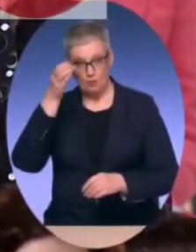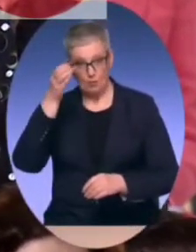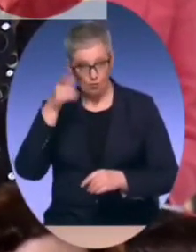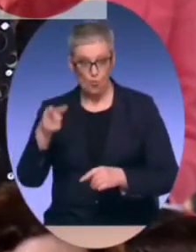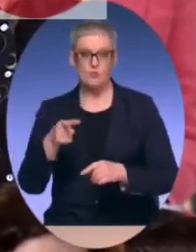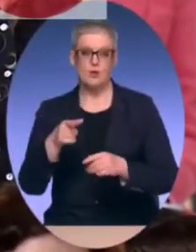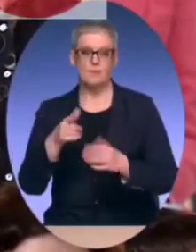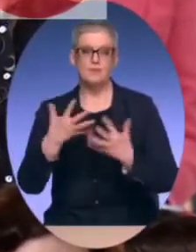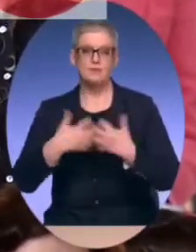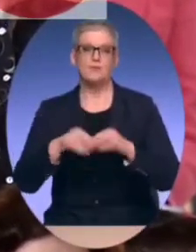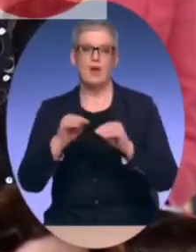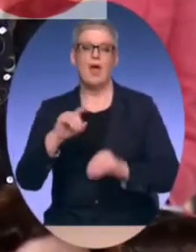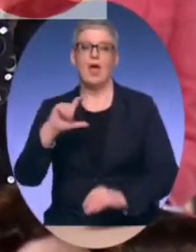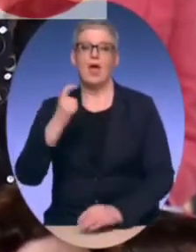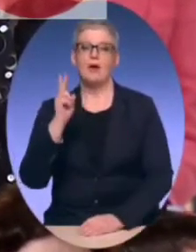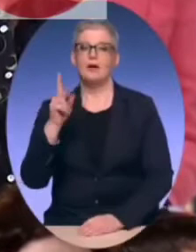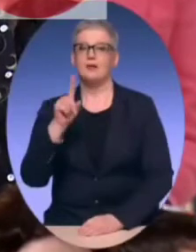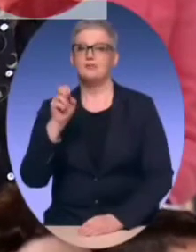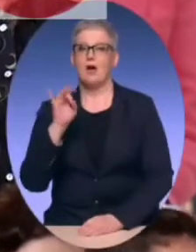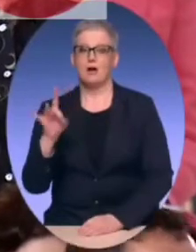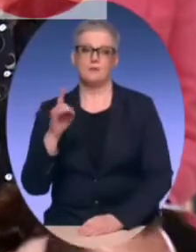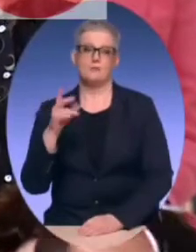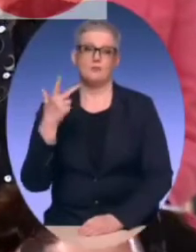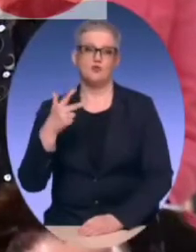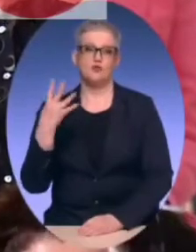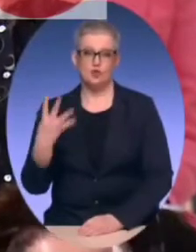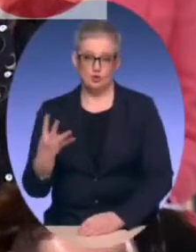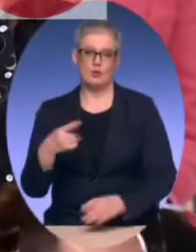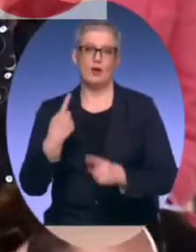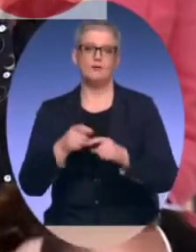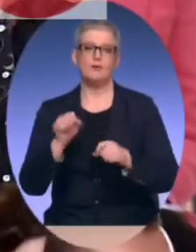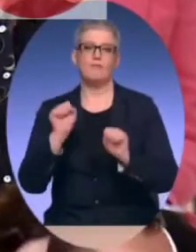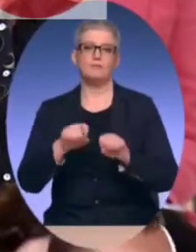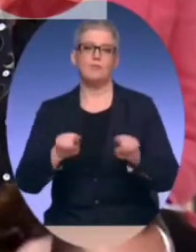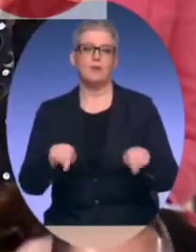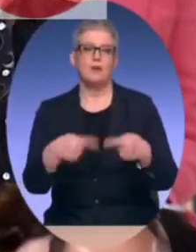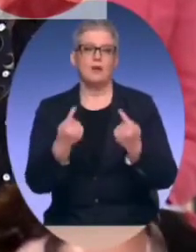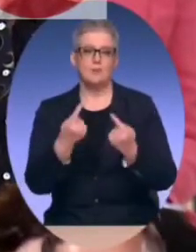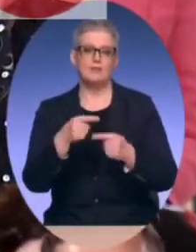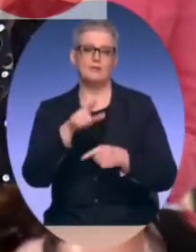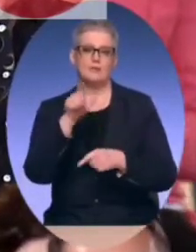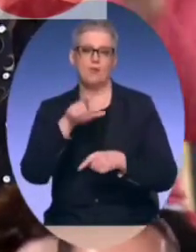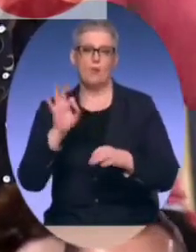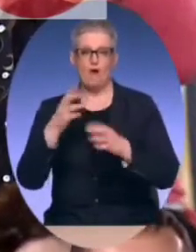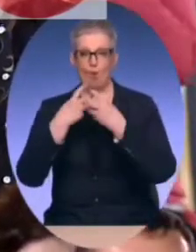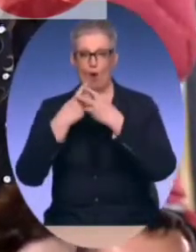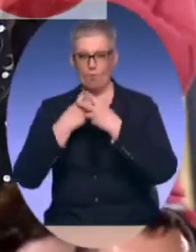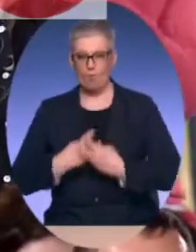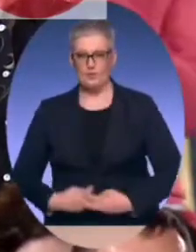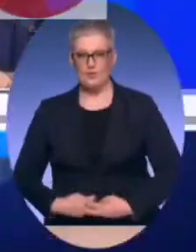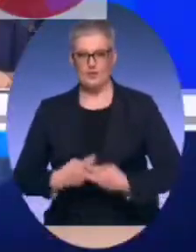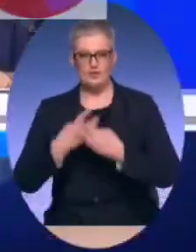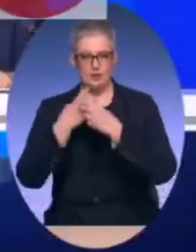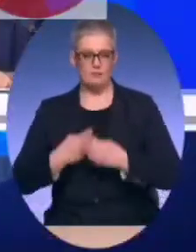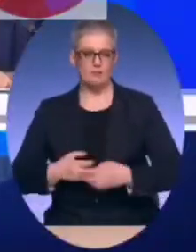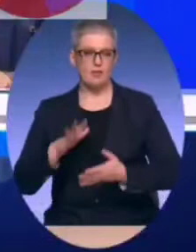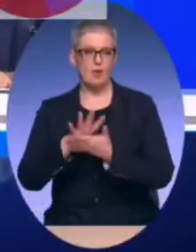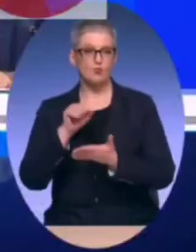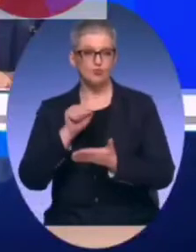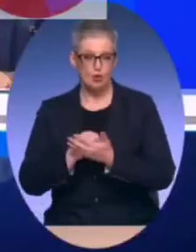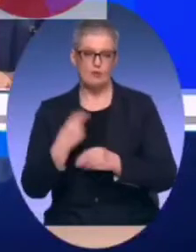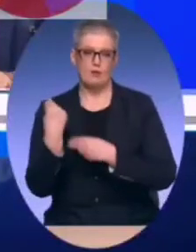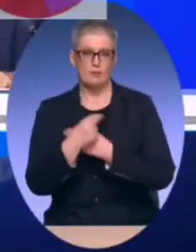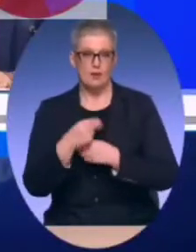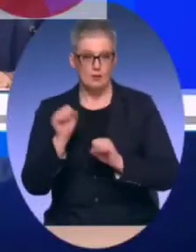разработали экзар-34, экзоскелет, который позволяет реабилитироваться больным с тяжелыми нарушениями опорно-двигательного аппарата. То есть один пример просто